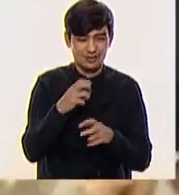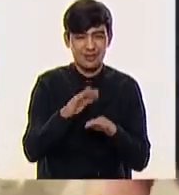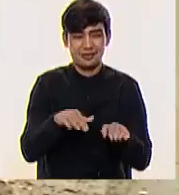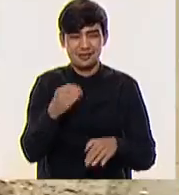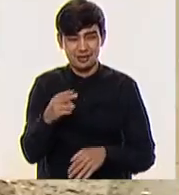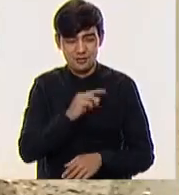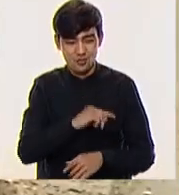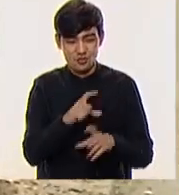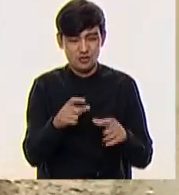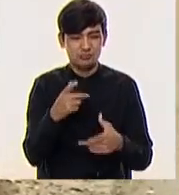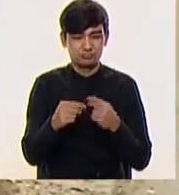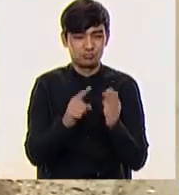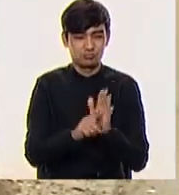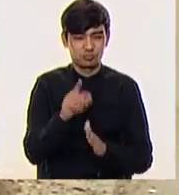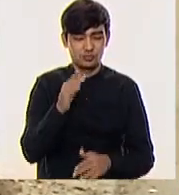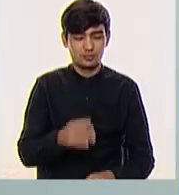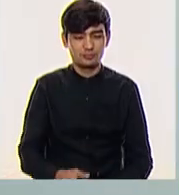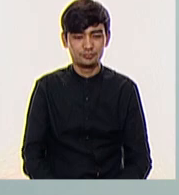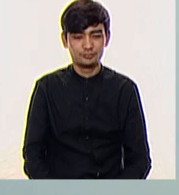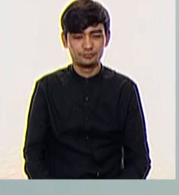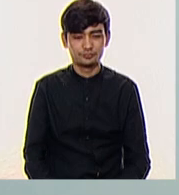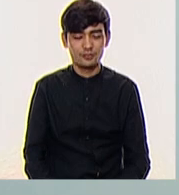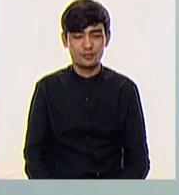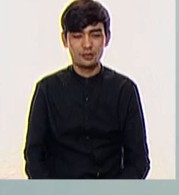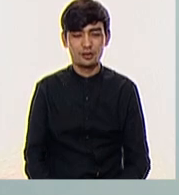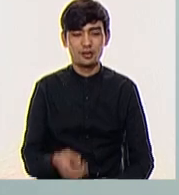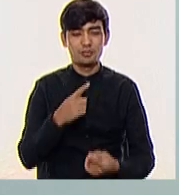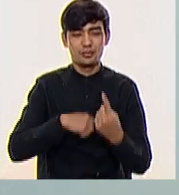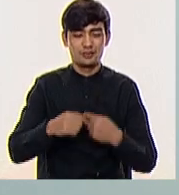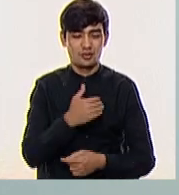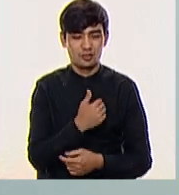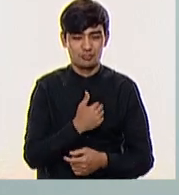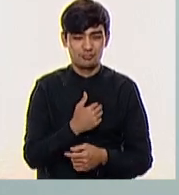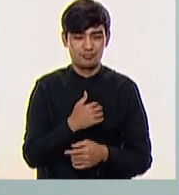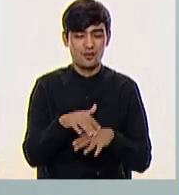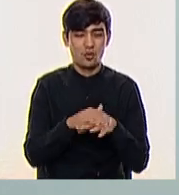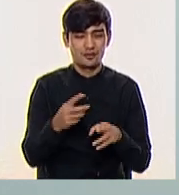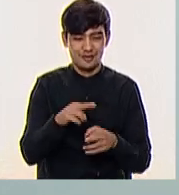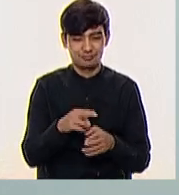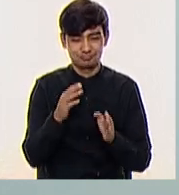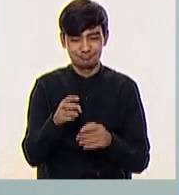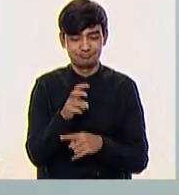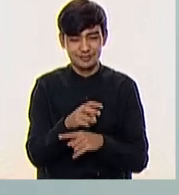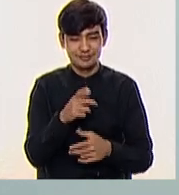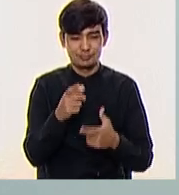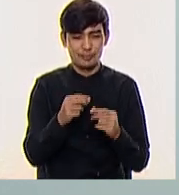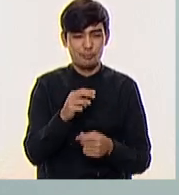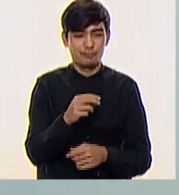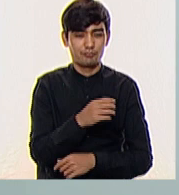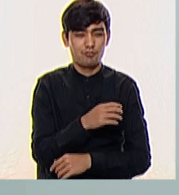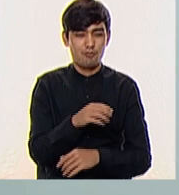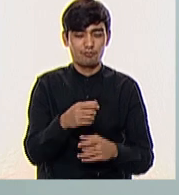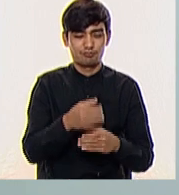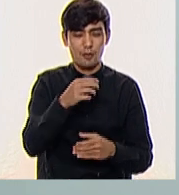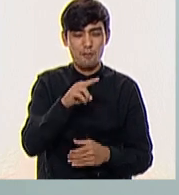которые состоят на диспансерном учете. Мы хотим идти в народ, значит, сделать прививочные посты,